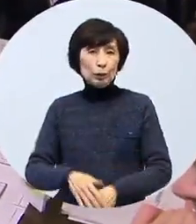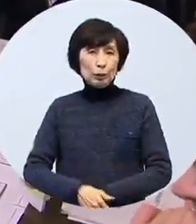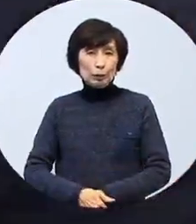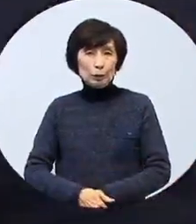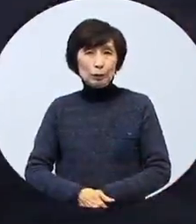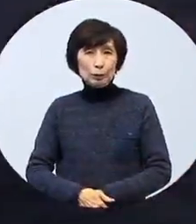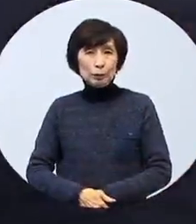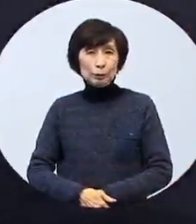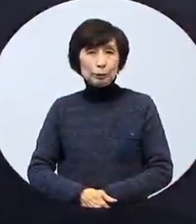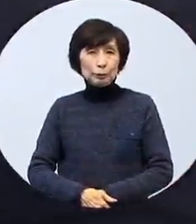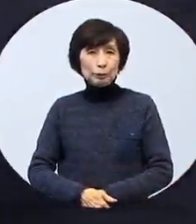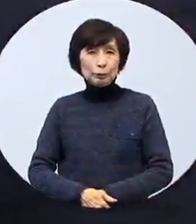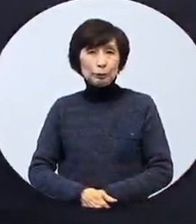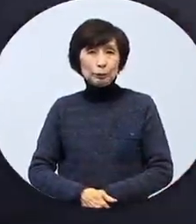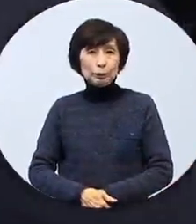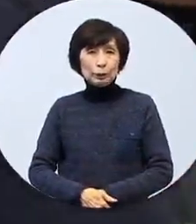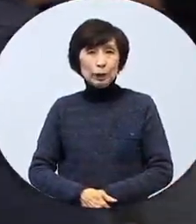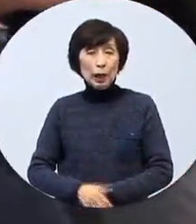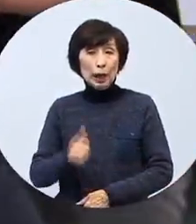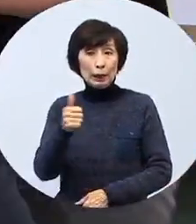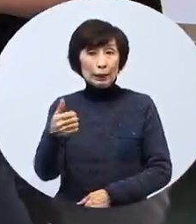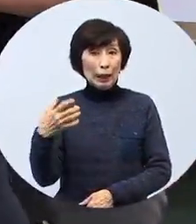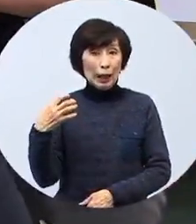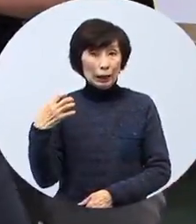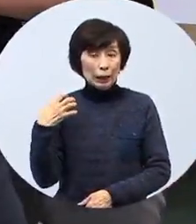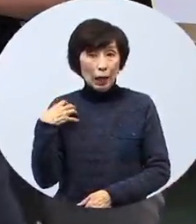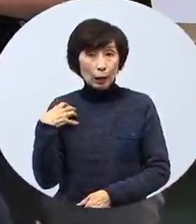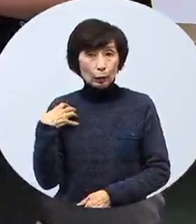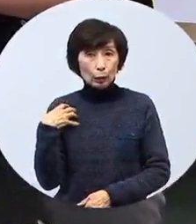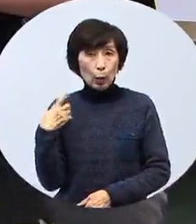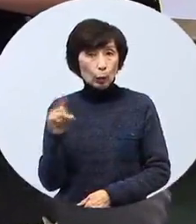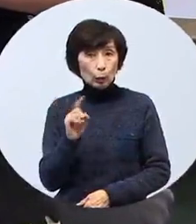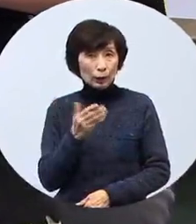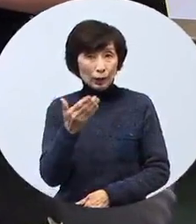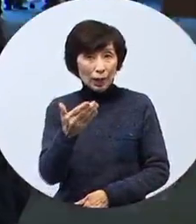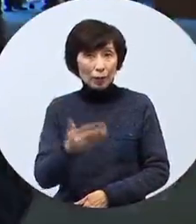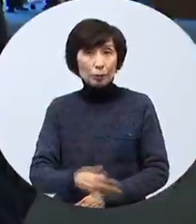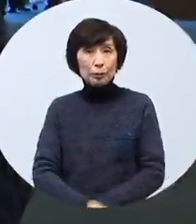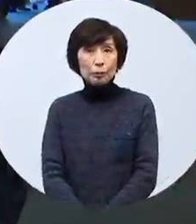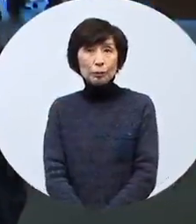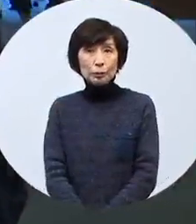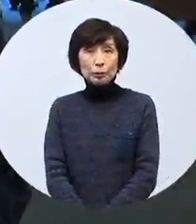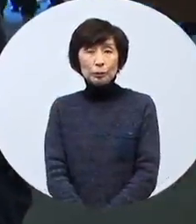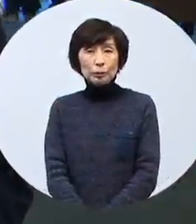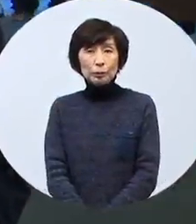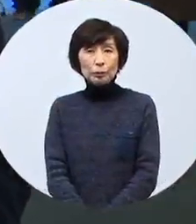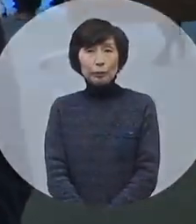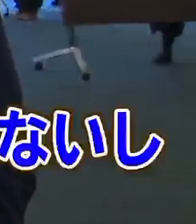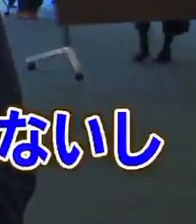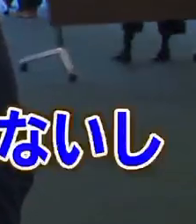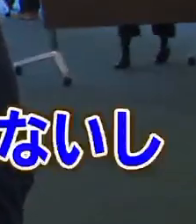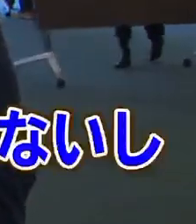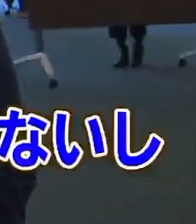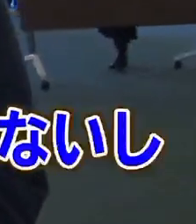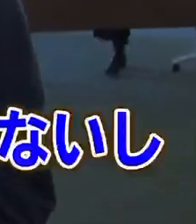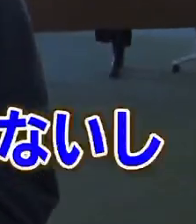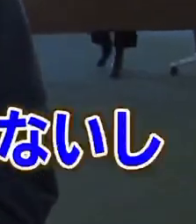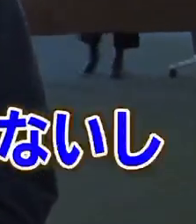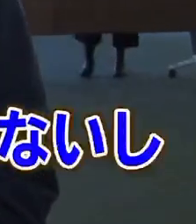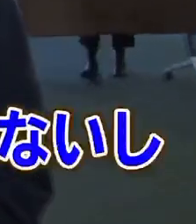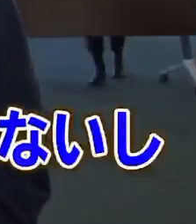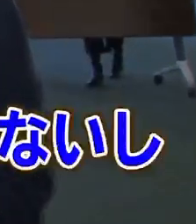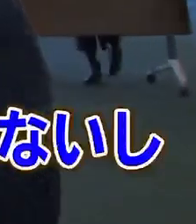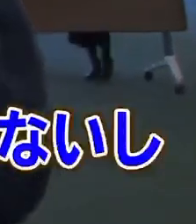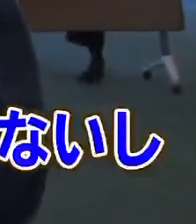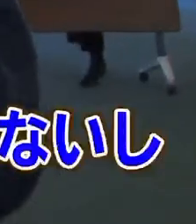。 リーダーもやってましたが、ハグやってみてどうでしたか？ みんなが、なんかお立ちが入れたいな